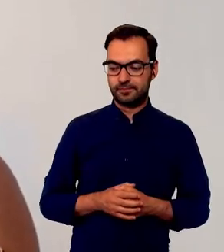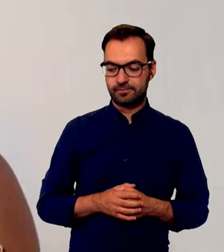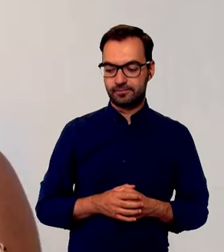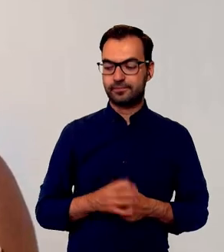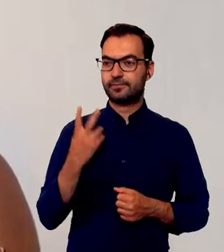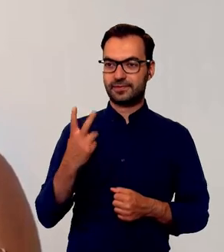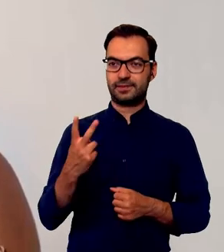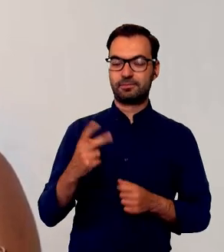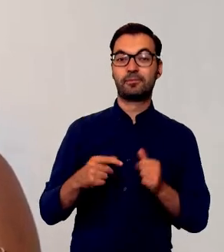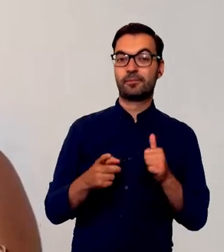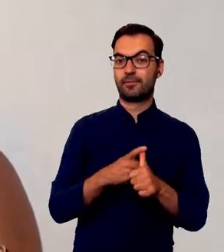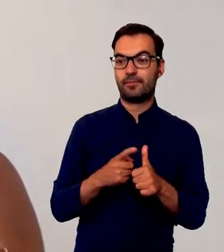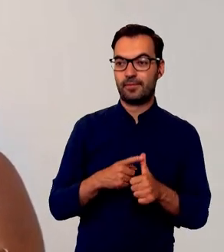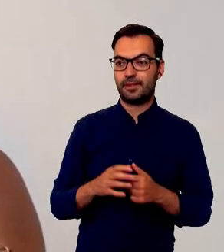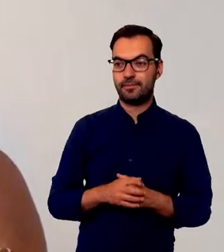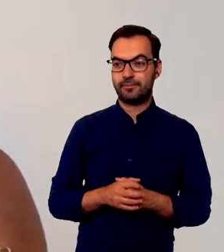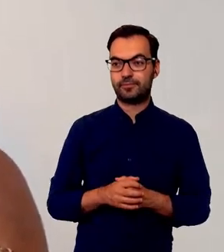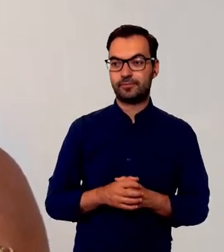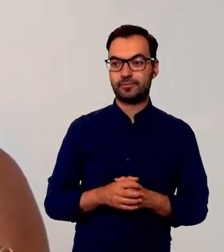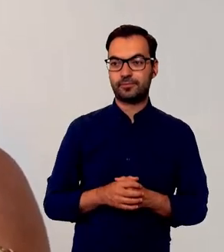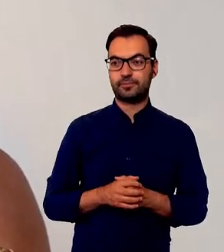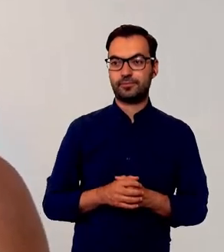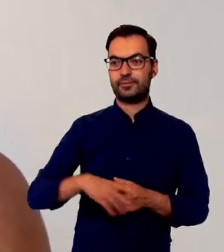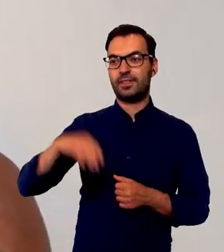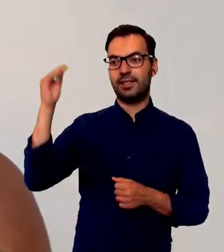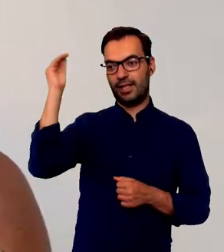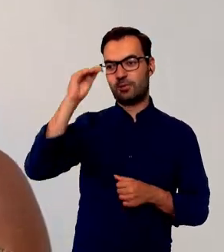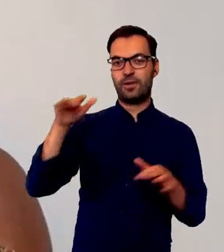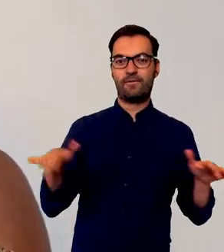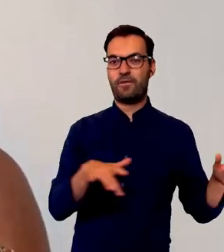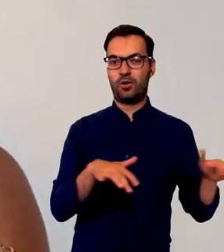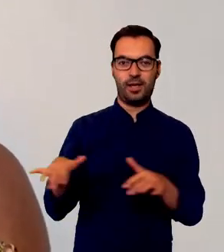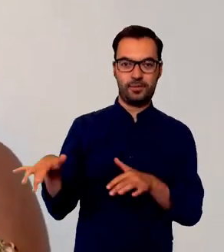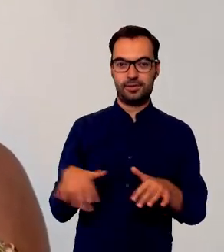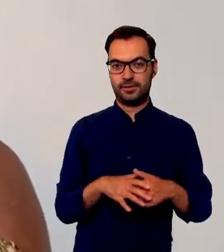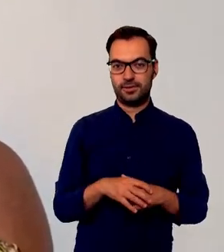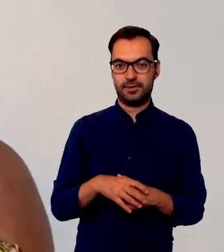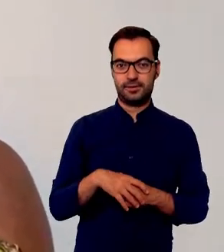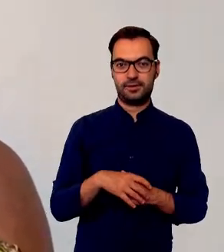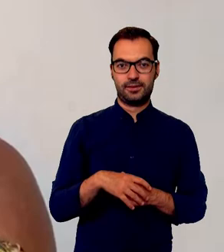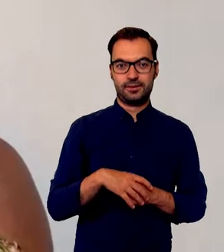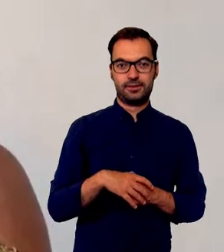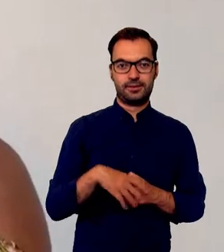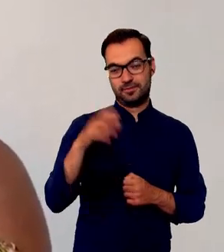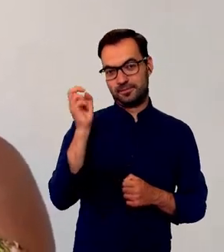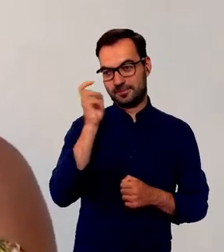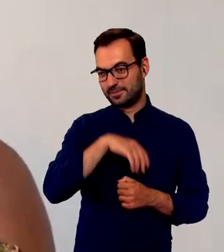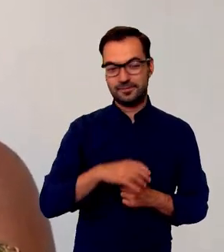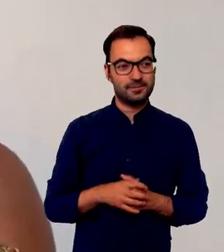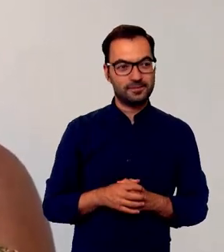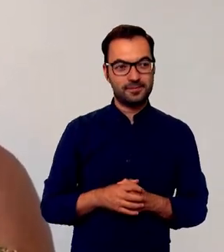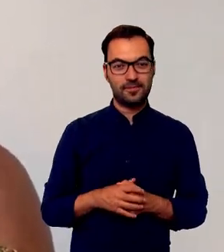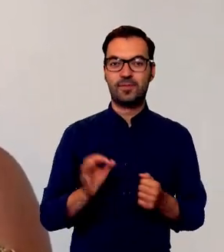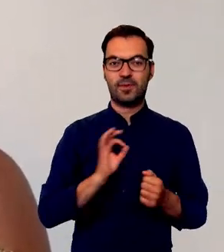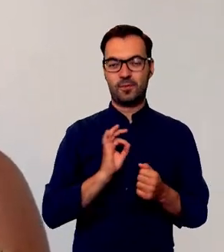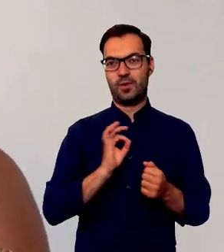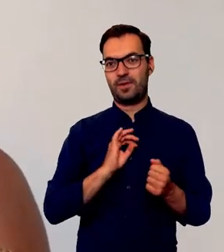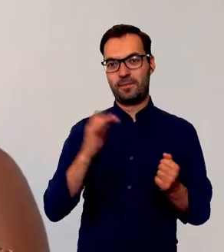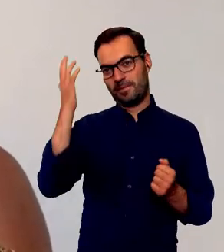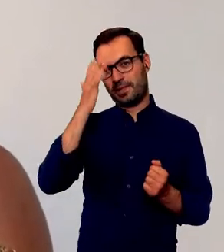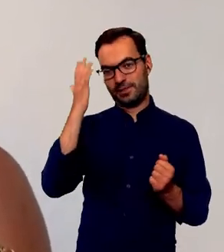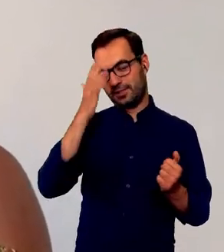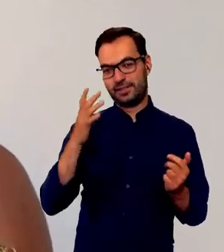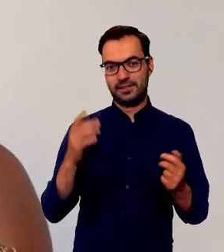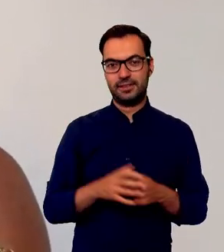Dwie rzeczy. Pierwsza rzecz to jest taka, że chciałabym się nauczyć grać na fortepianie. To jest moje takie marzenie